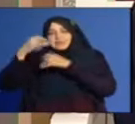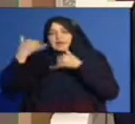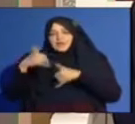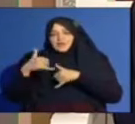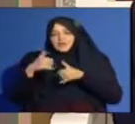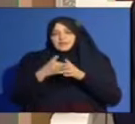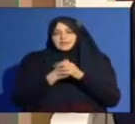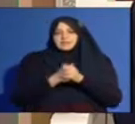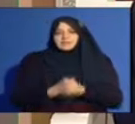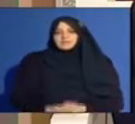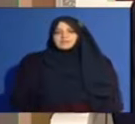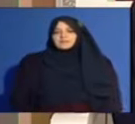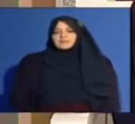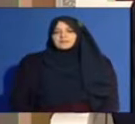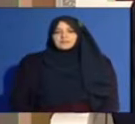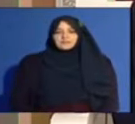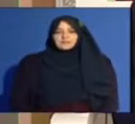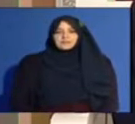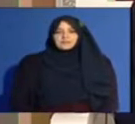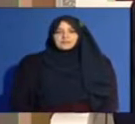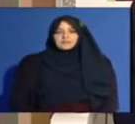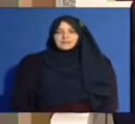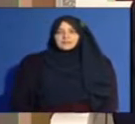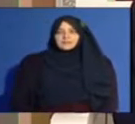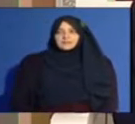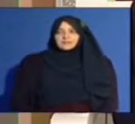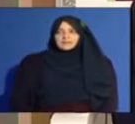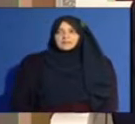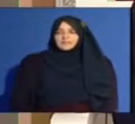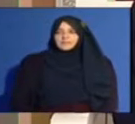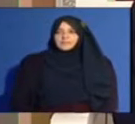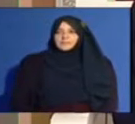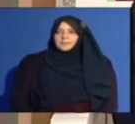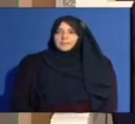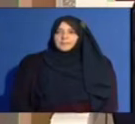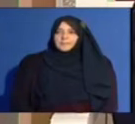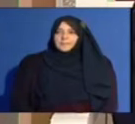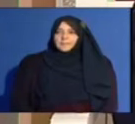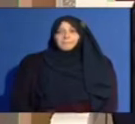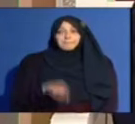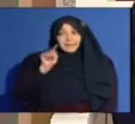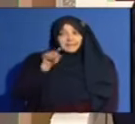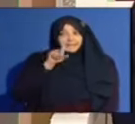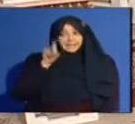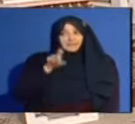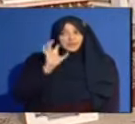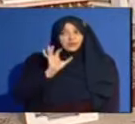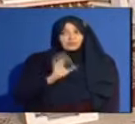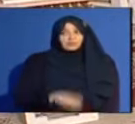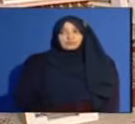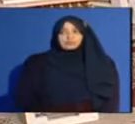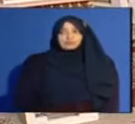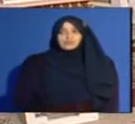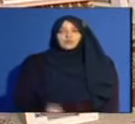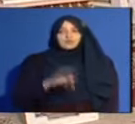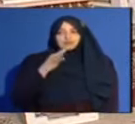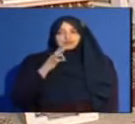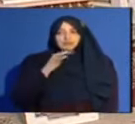وحبيتي يعني تديهم للبلاد هكذا زكية؟